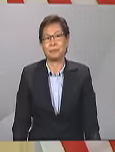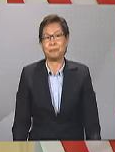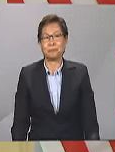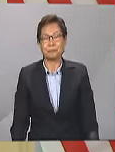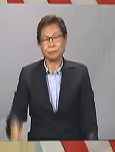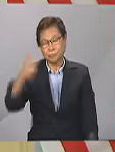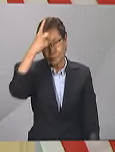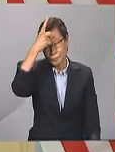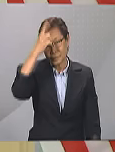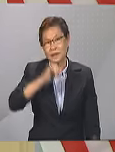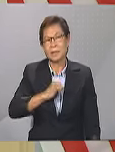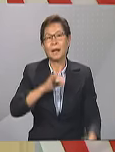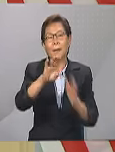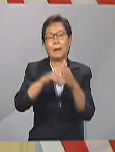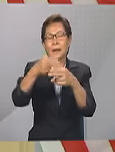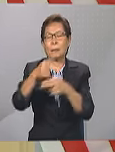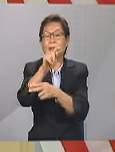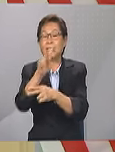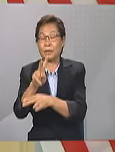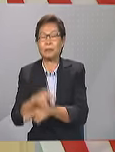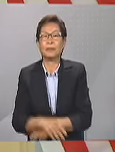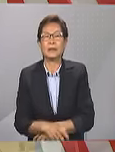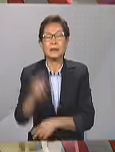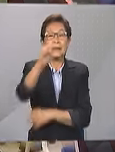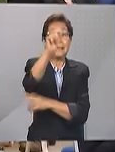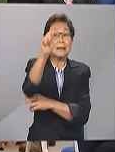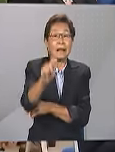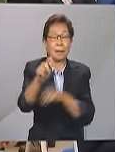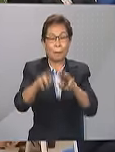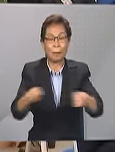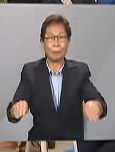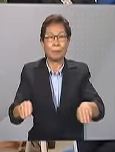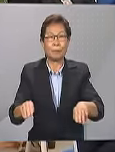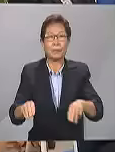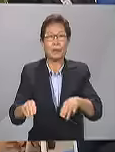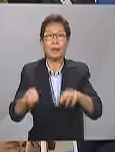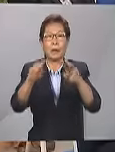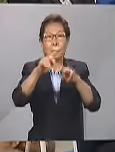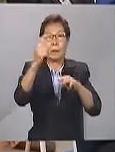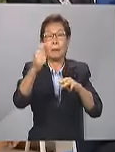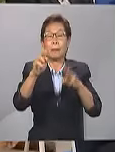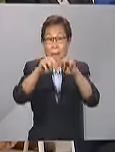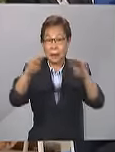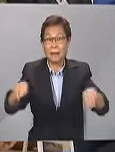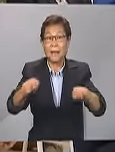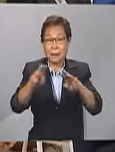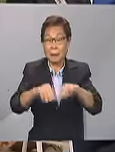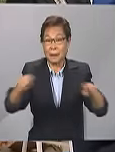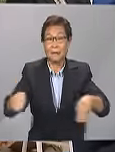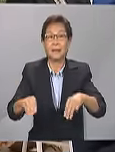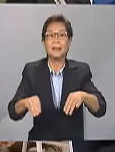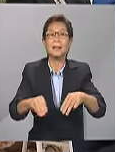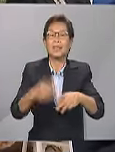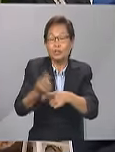sesuai saya daripada bernama Tiwi atas wisudanya berkenaan dengan pelajar intense ya enggak belajar di luar